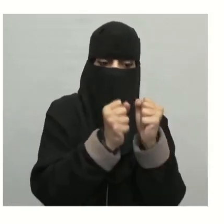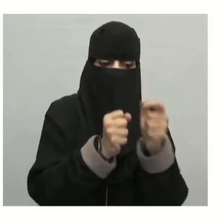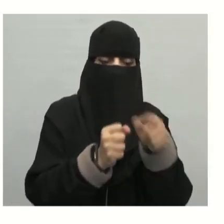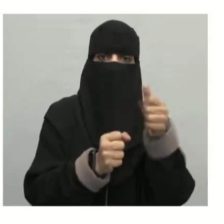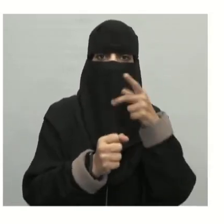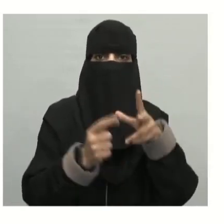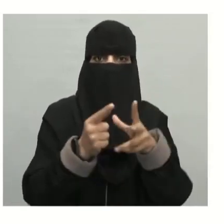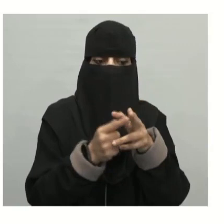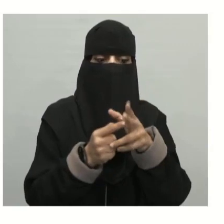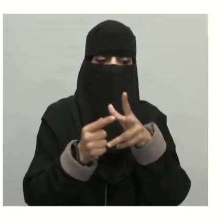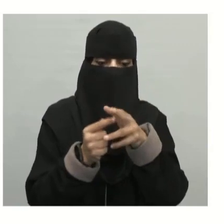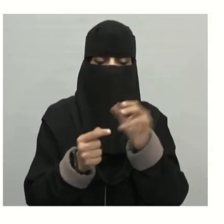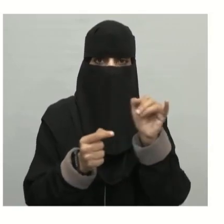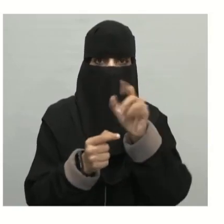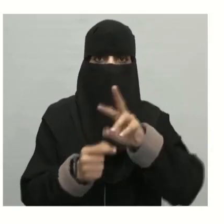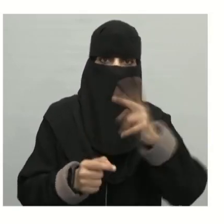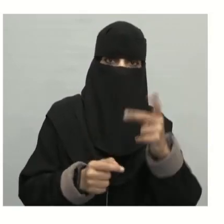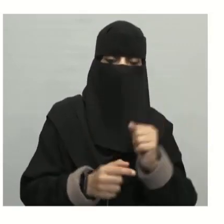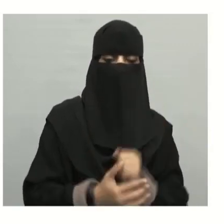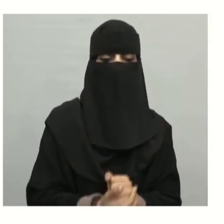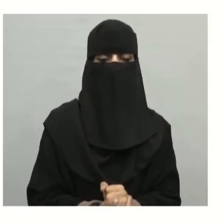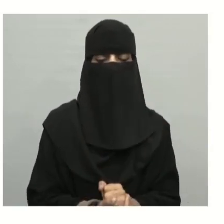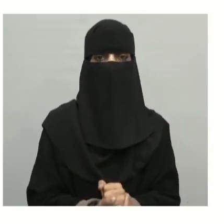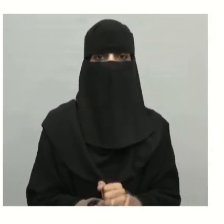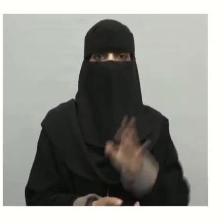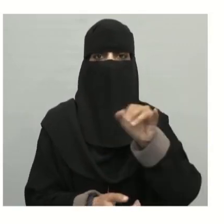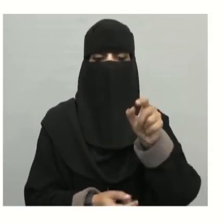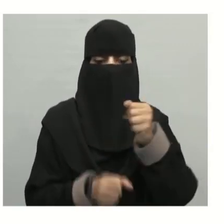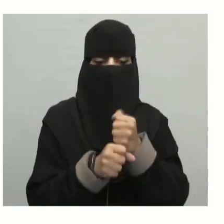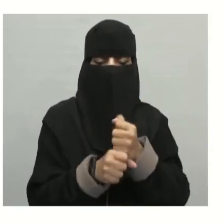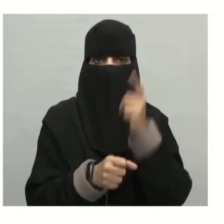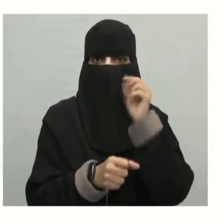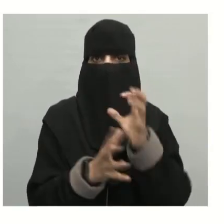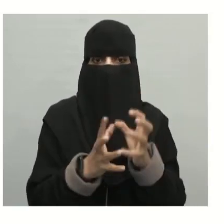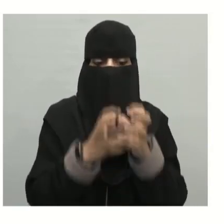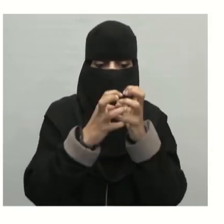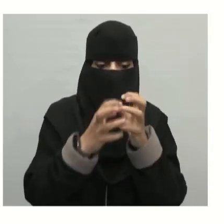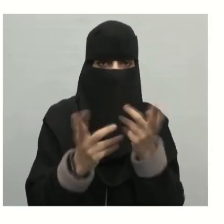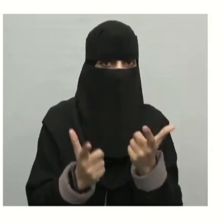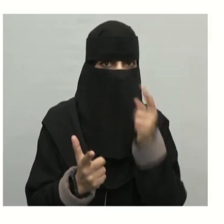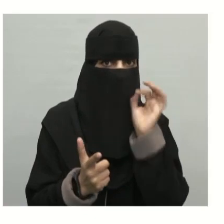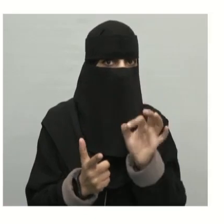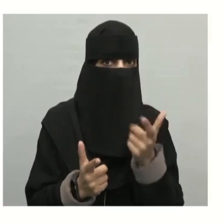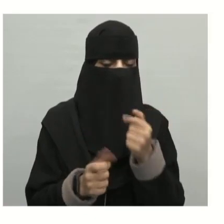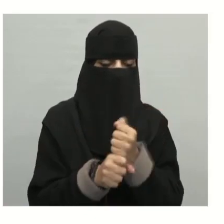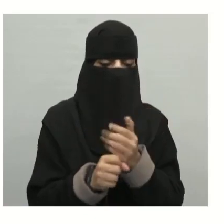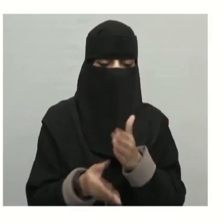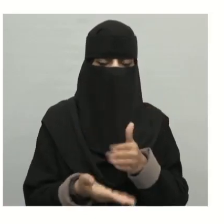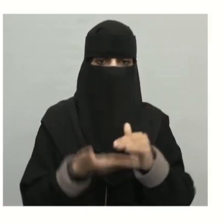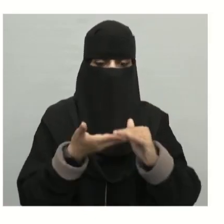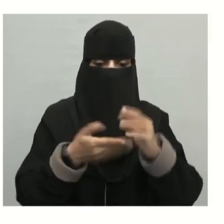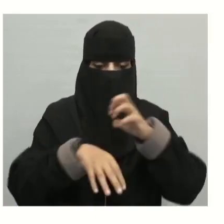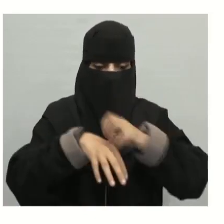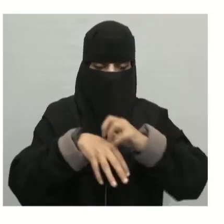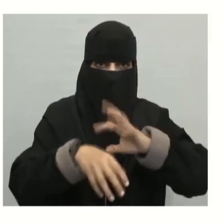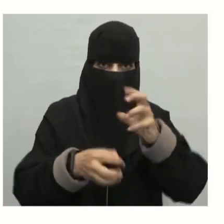استخدامه لقص مواد اخرى كيف يمكنك معرفه قساوه اي معدن عن طريق خدشه